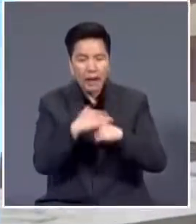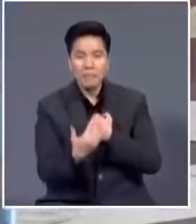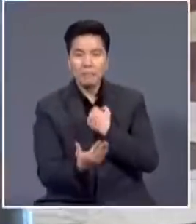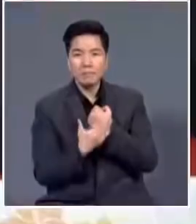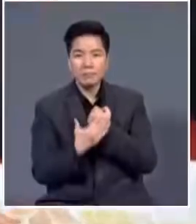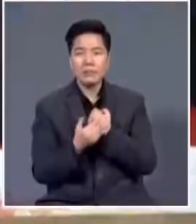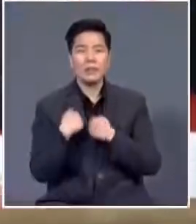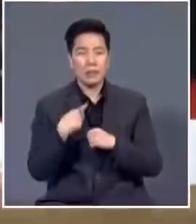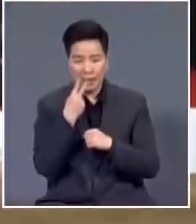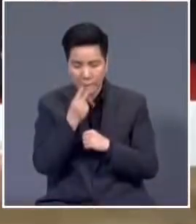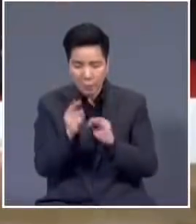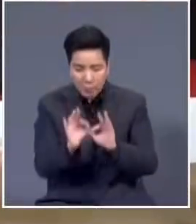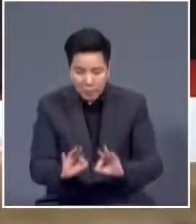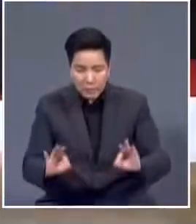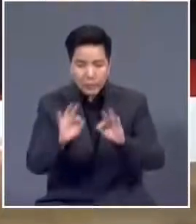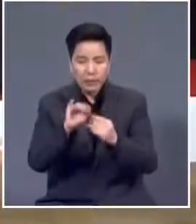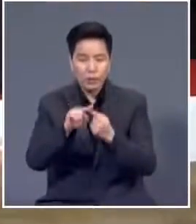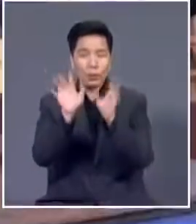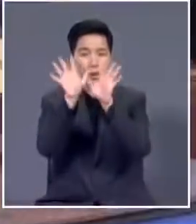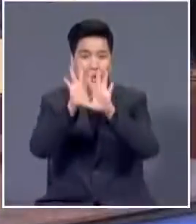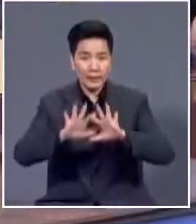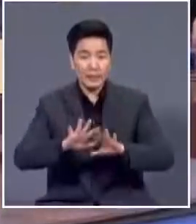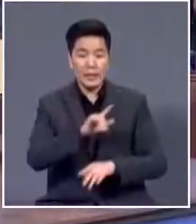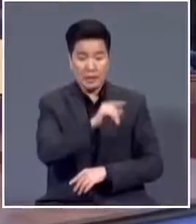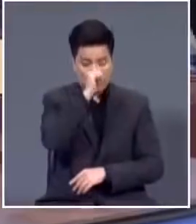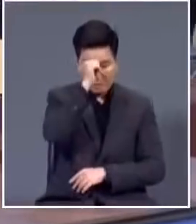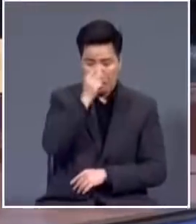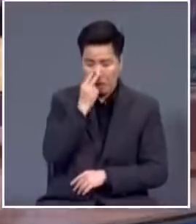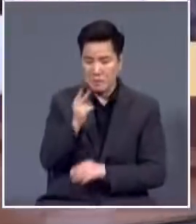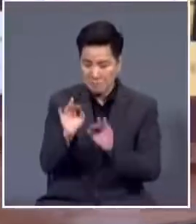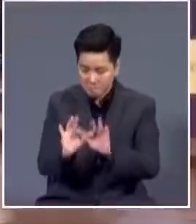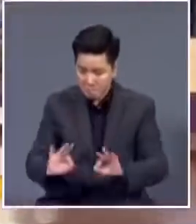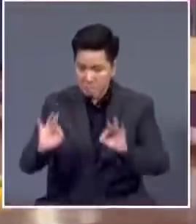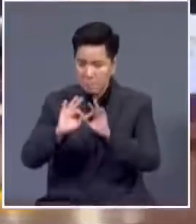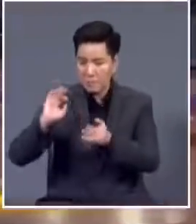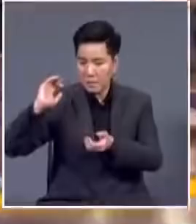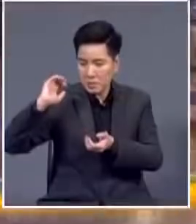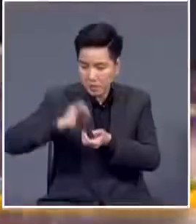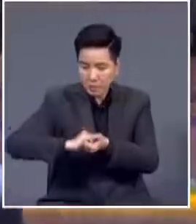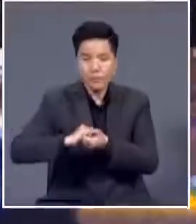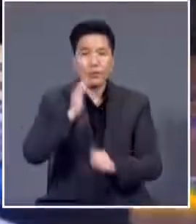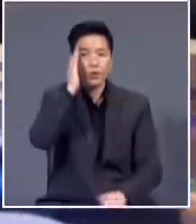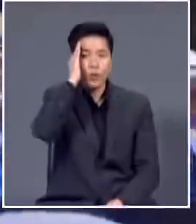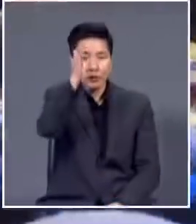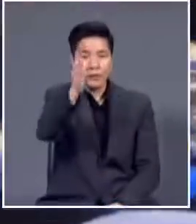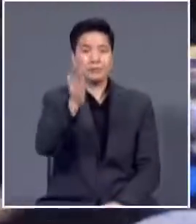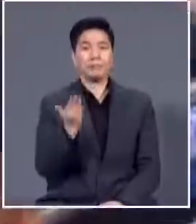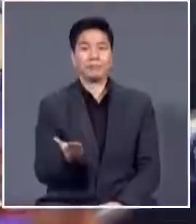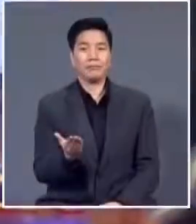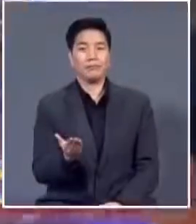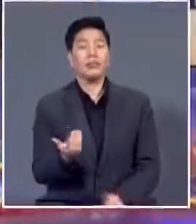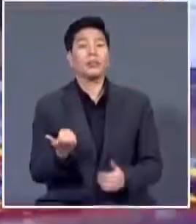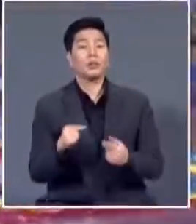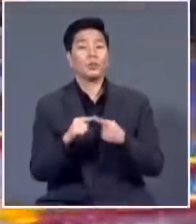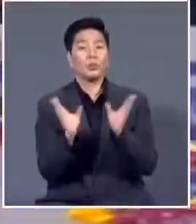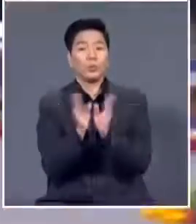ให้ความสำคัญแก่พันธมิตรอาเซียนของอินเดียในการร่วมมือด้านต่างๆที่จะแน่นแฟ้นขึ้นในอนาคตอีกด้วยนะครับสำหรับการ